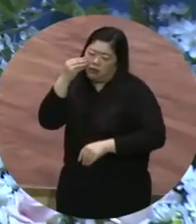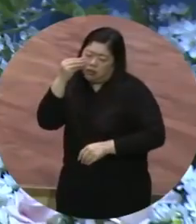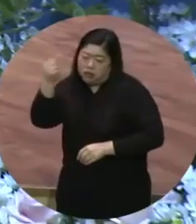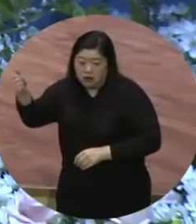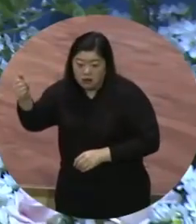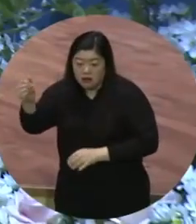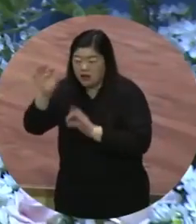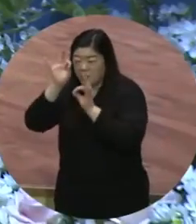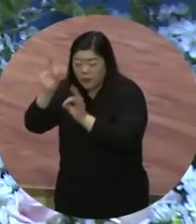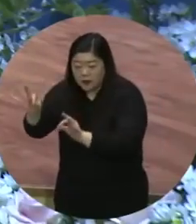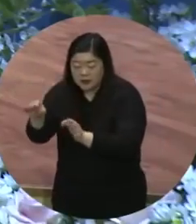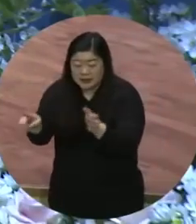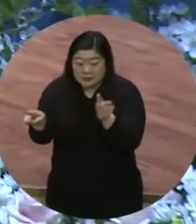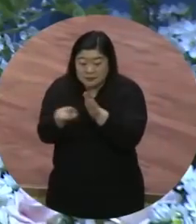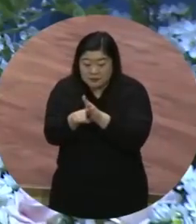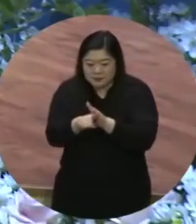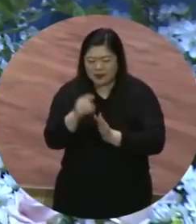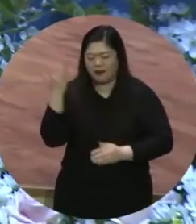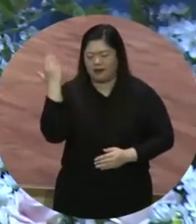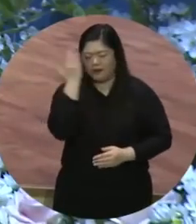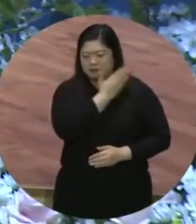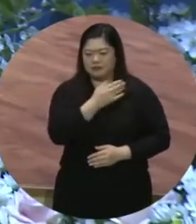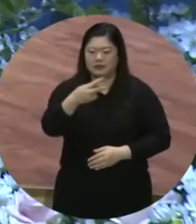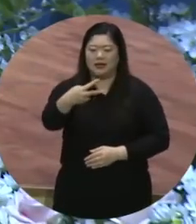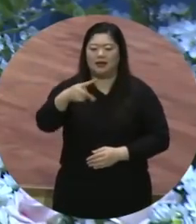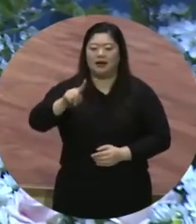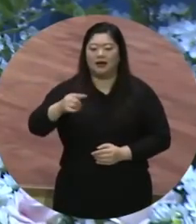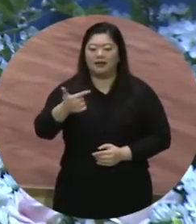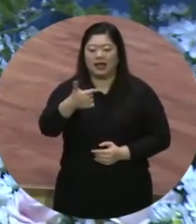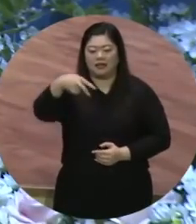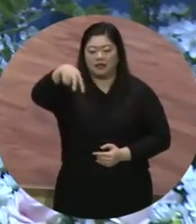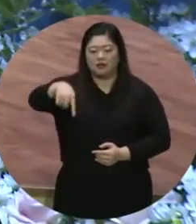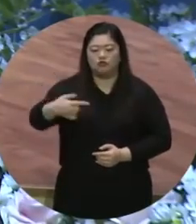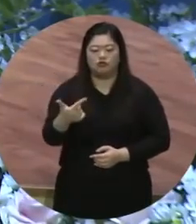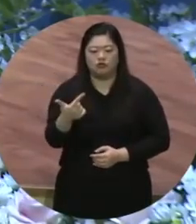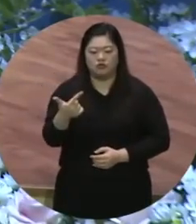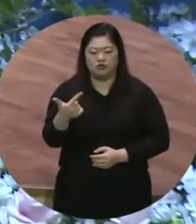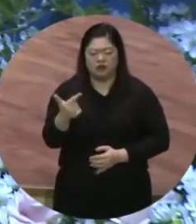성격은요, 단순이에요. 아시겠어요? 단순해야 됩니다.